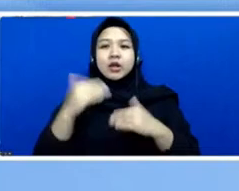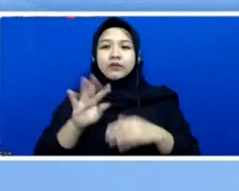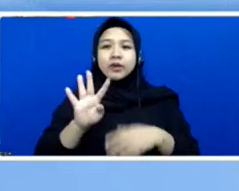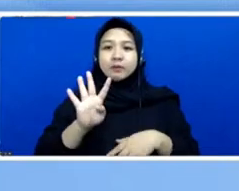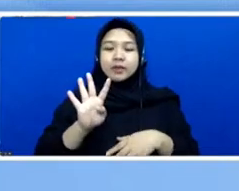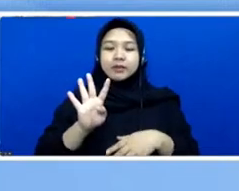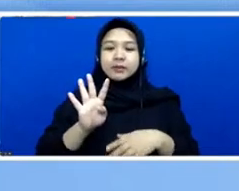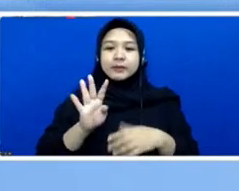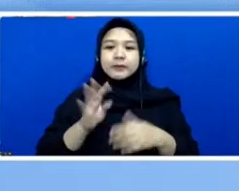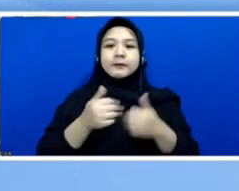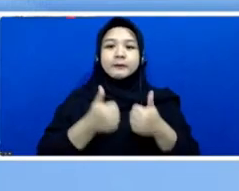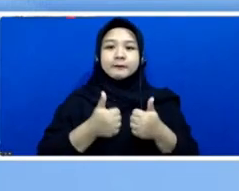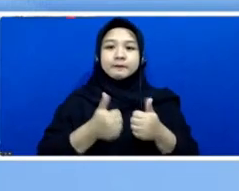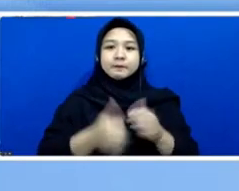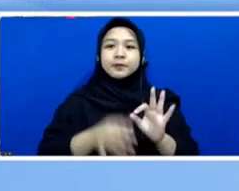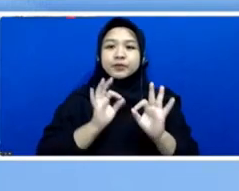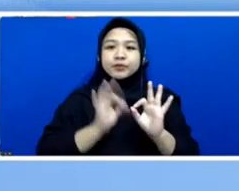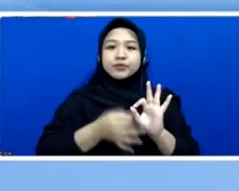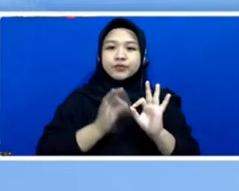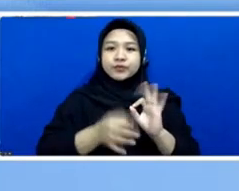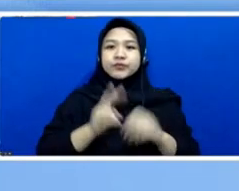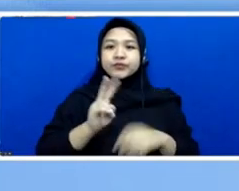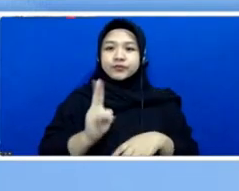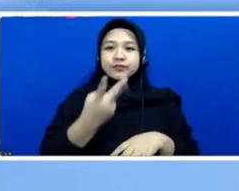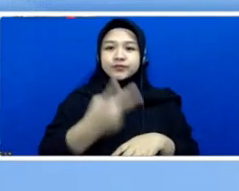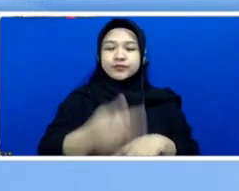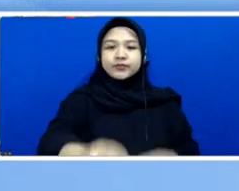1 ini, kita kemudian sudah memiliki,